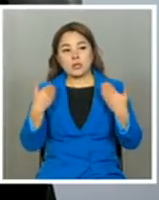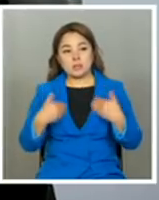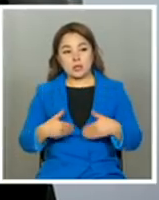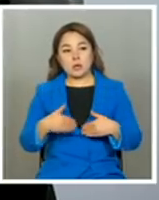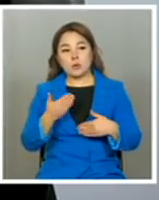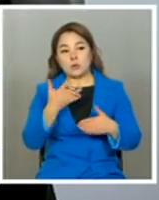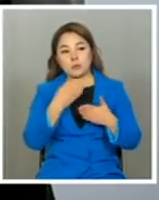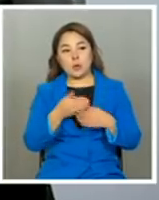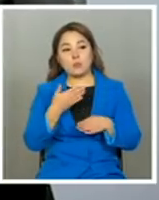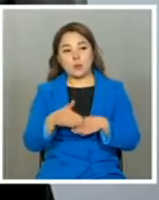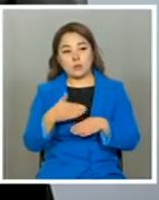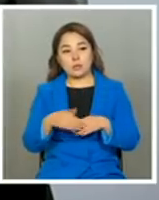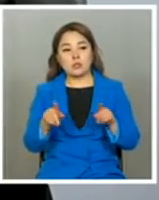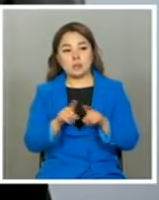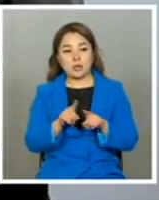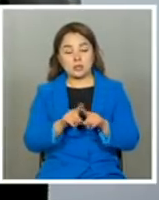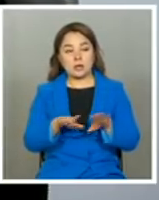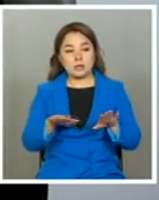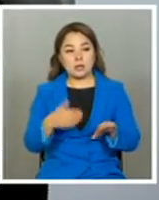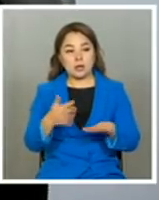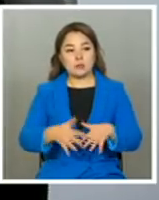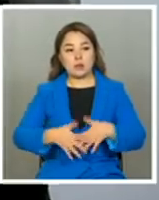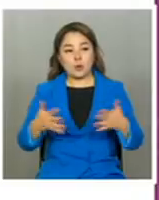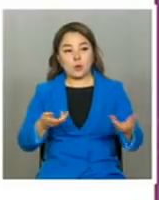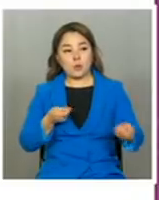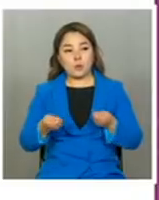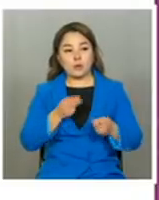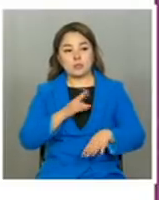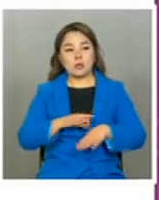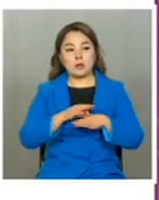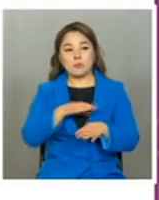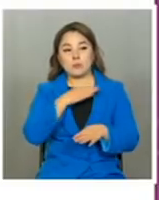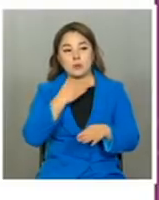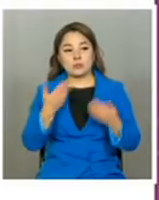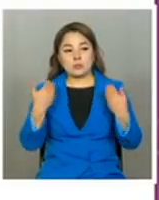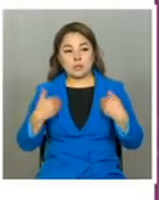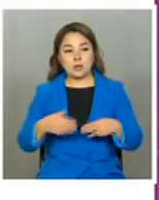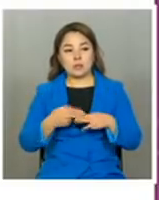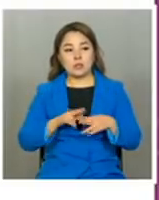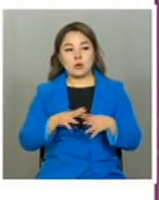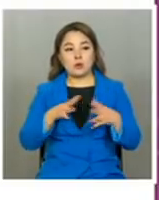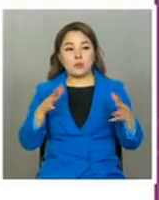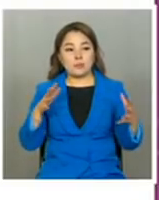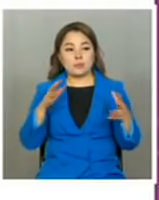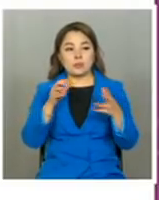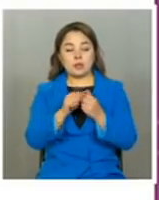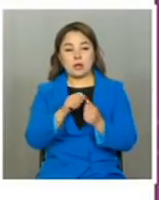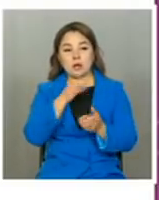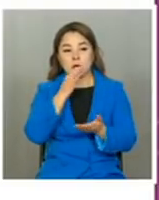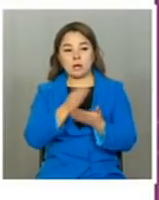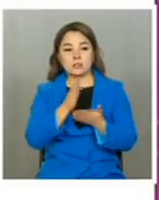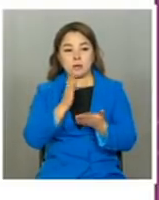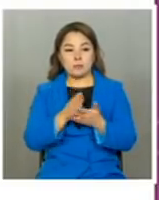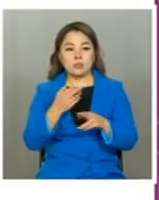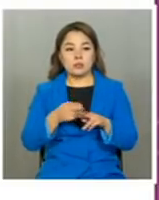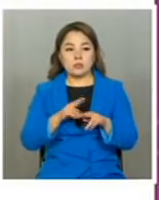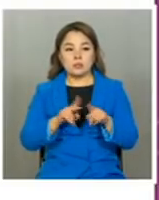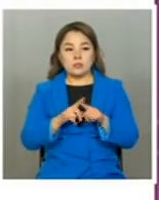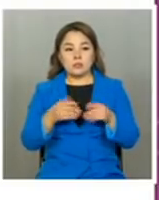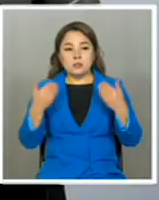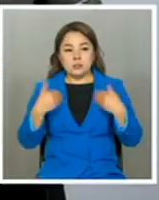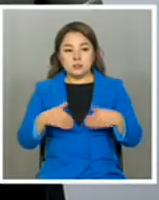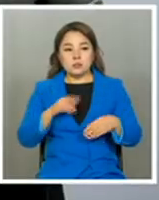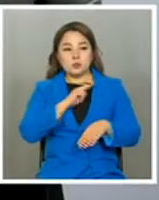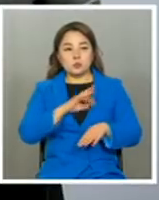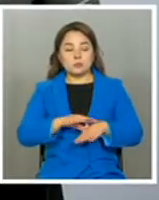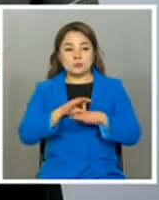оның бөліктерін кеңістікте қозғалуына әкелетін бұлшықеттердің жиырылу үрдісін айтады екенбіз. Негізінен динамикалық жұмыс